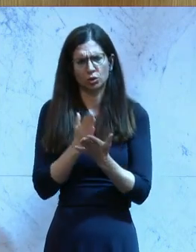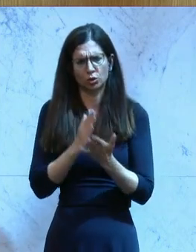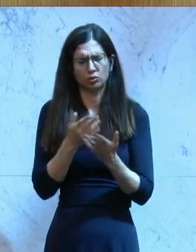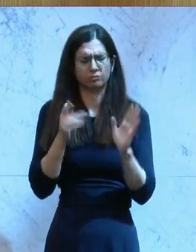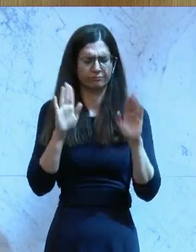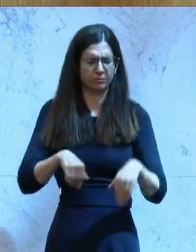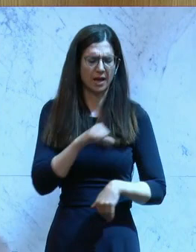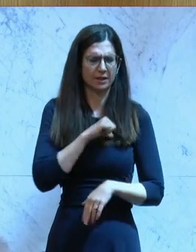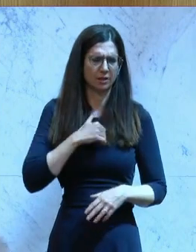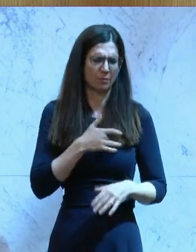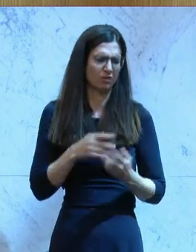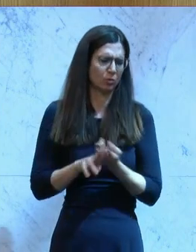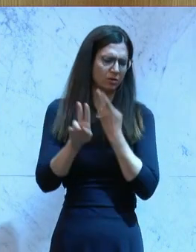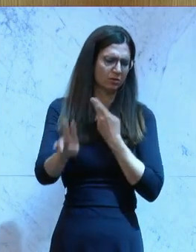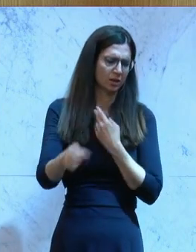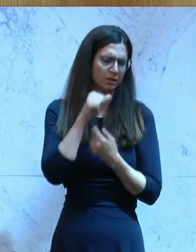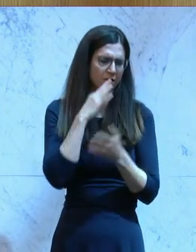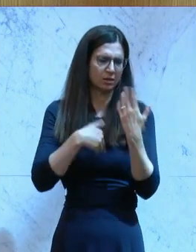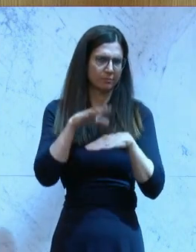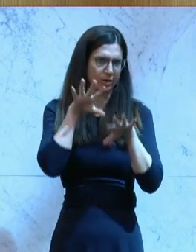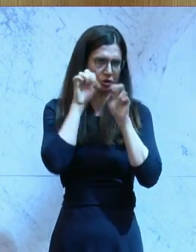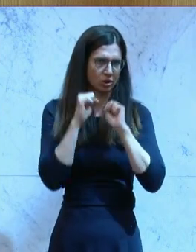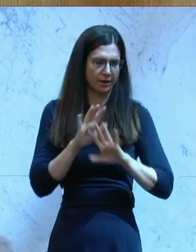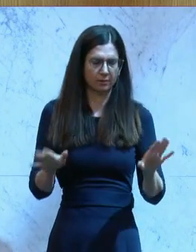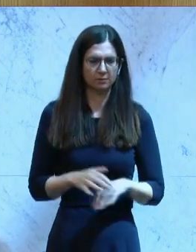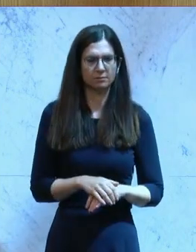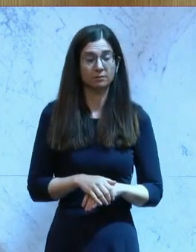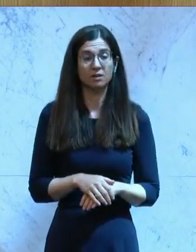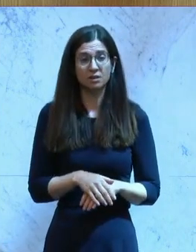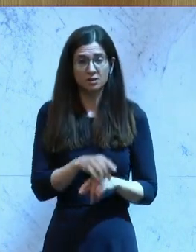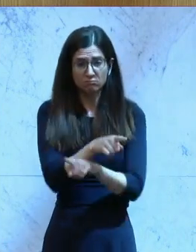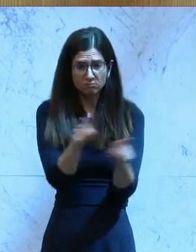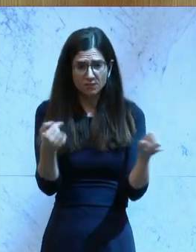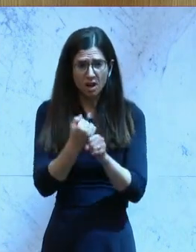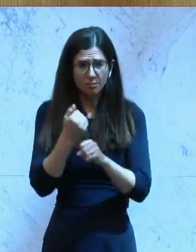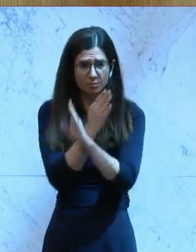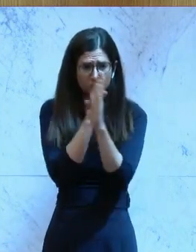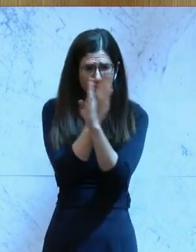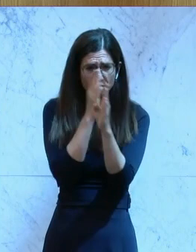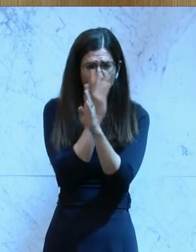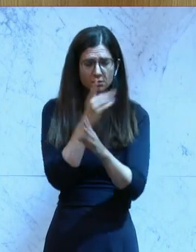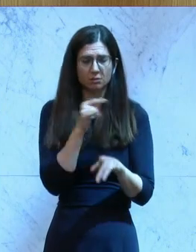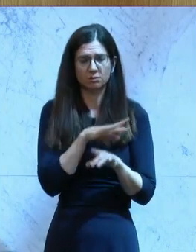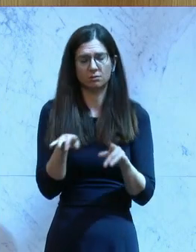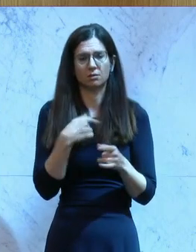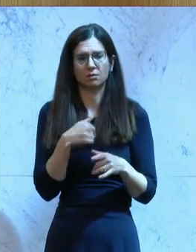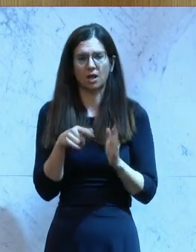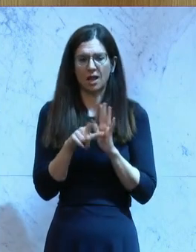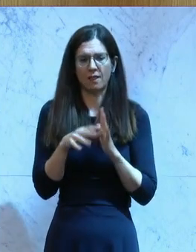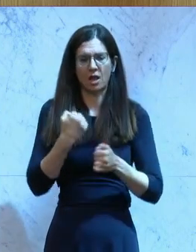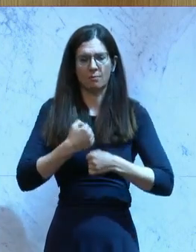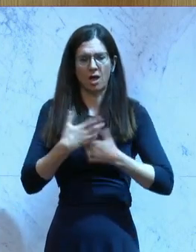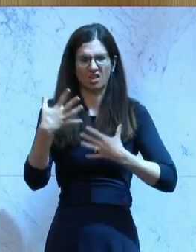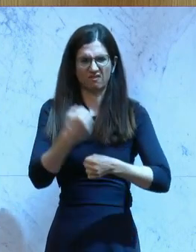von der eigenen Bevölkerung, dass er nicht einmal mehr das mitbekommt. Sie alle arbeiten still und heimlich an diesem sukzessive Aushöhlen